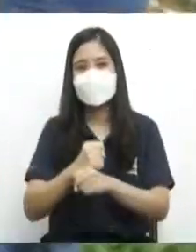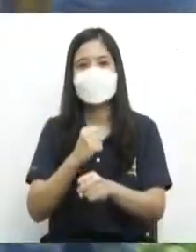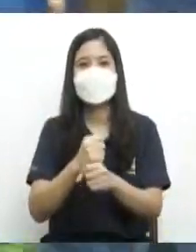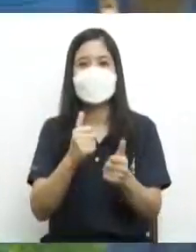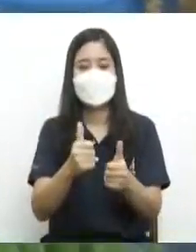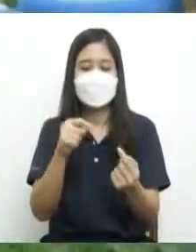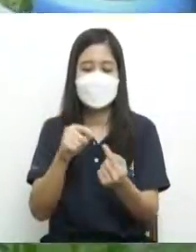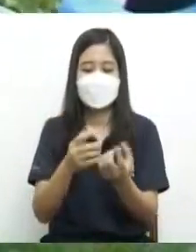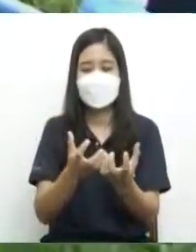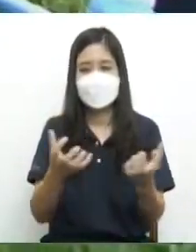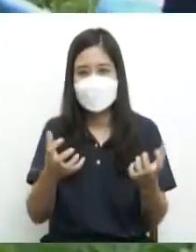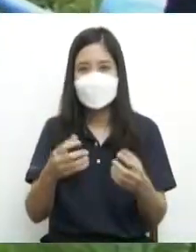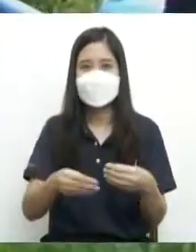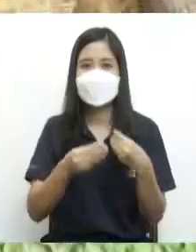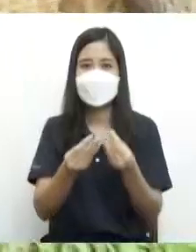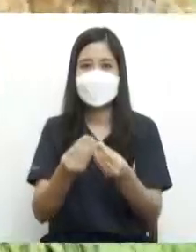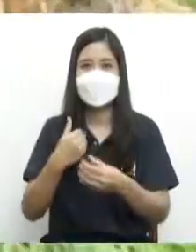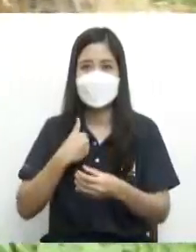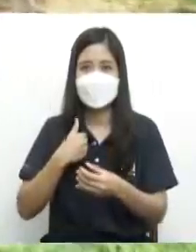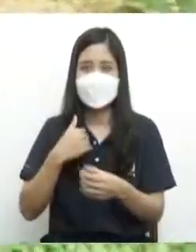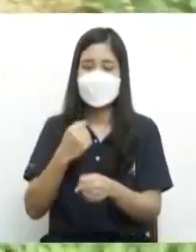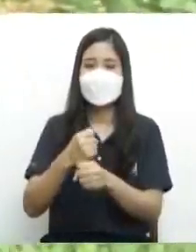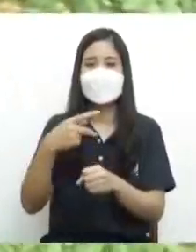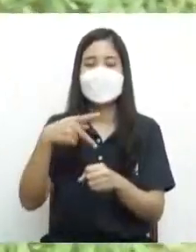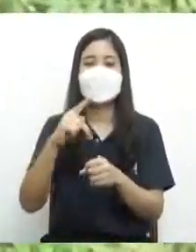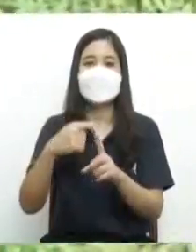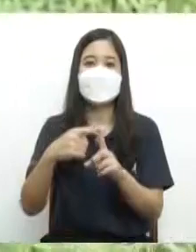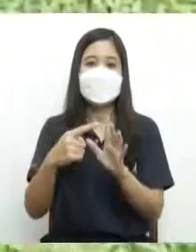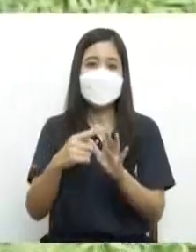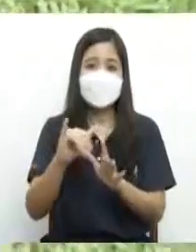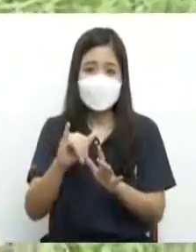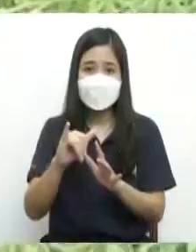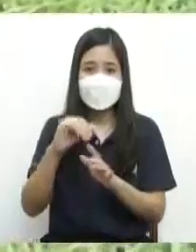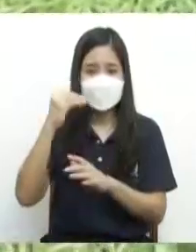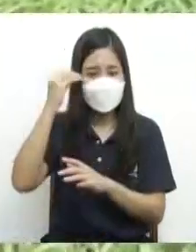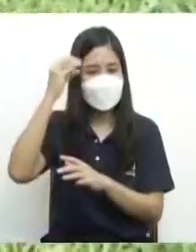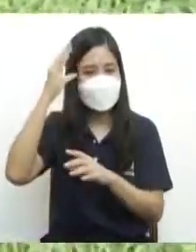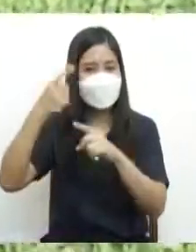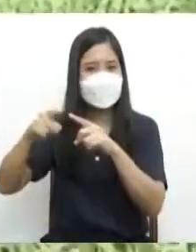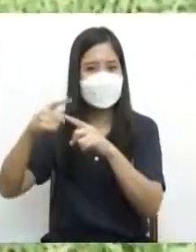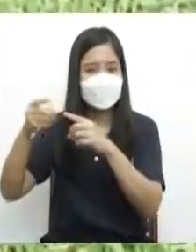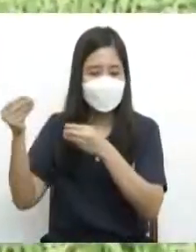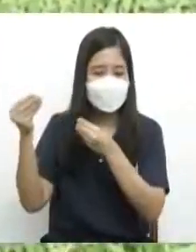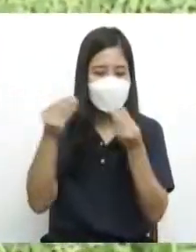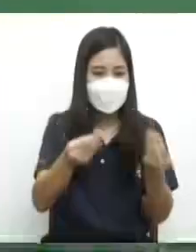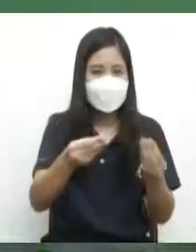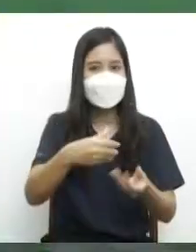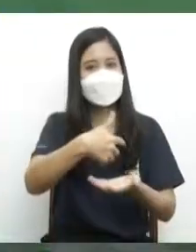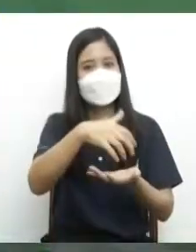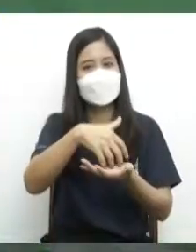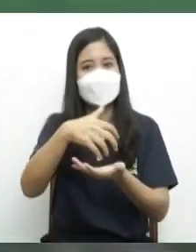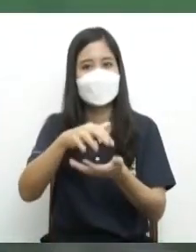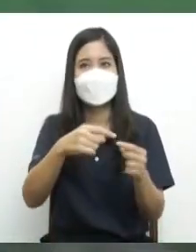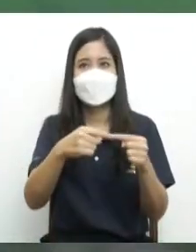ในเรื่องของการใช้สารเคมีต้นทุนสูงเราก็นำองค์ความรู้ของที่พระองค์ท่านที่ให้เราเนี่ยในเรื่องของการพัฒนานะคะในเ